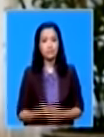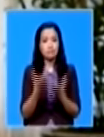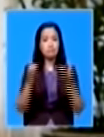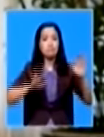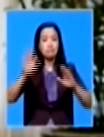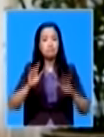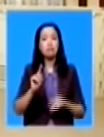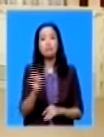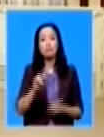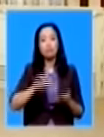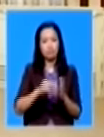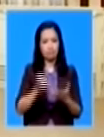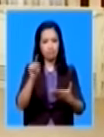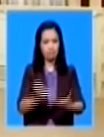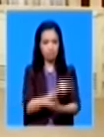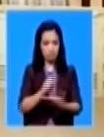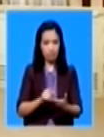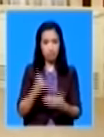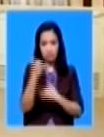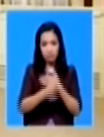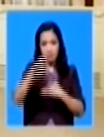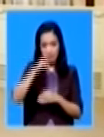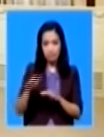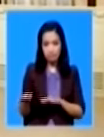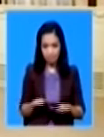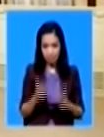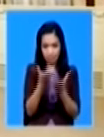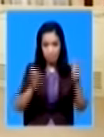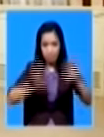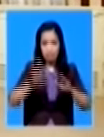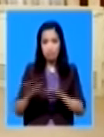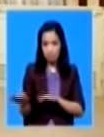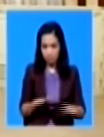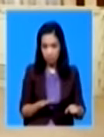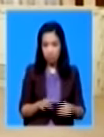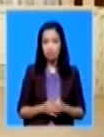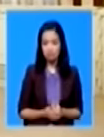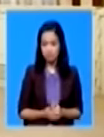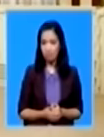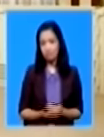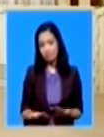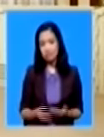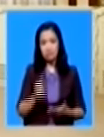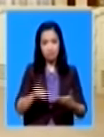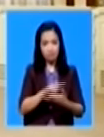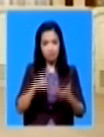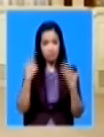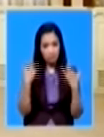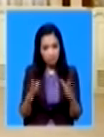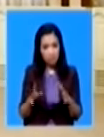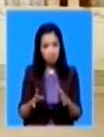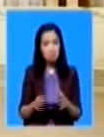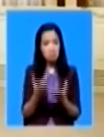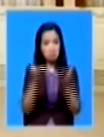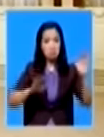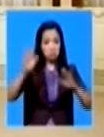ยคือการเลือกตั้งประเทศไทยพร้อมไหมคะที่จะเป็นประเทศประชาธิปไตยที่สมบูรณ์จะเกิดขึ้นหลังเลือกตั้งหรือไม่คะท่านนายกคะ ถ้าถามผมนะผม